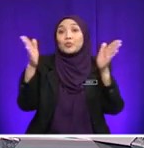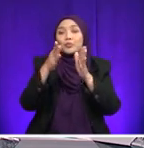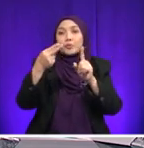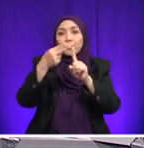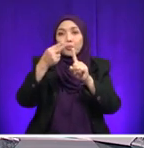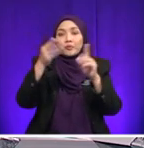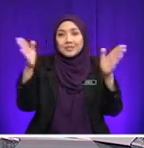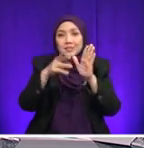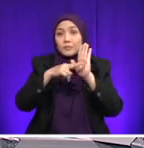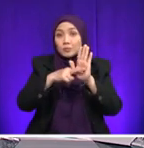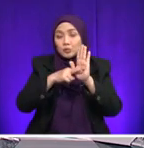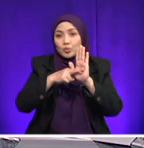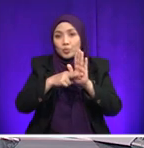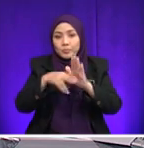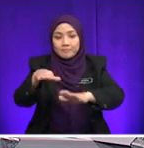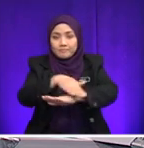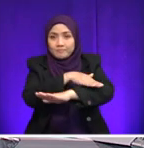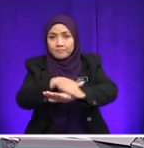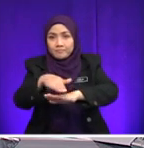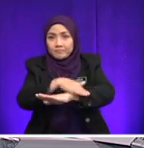Sisi ini juga